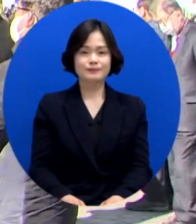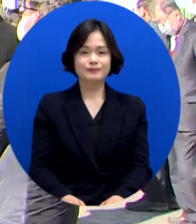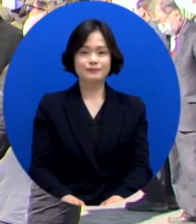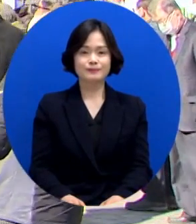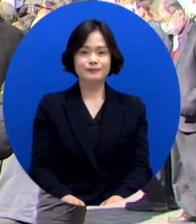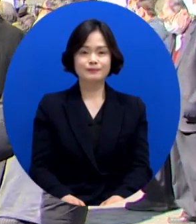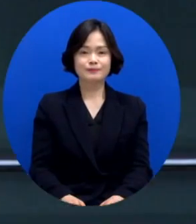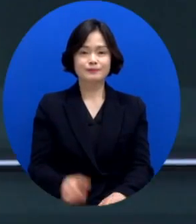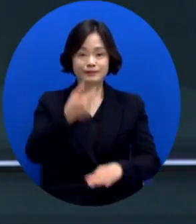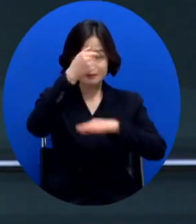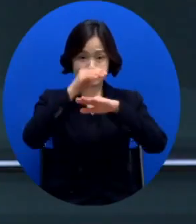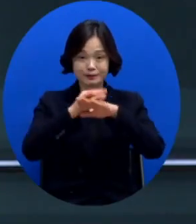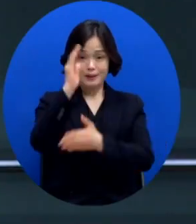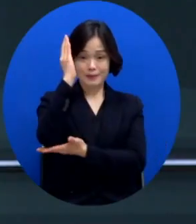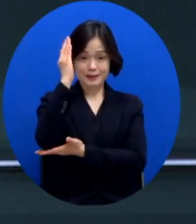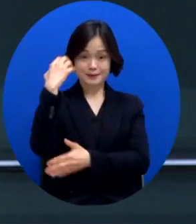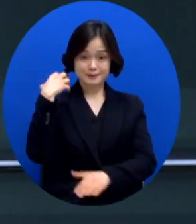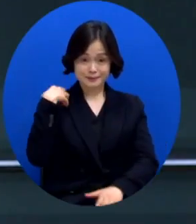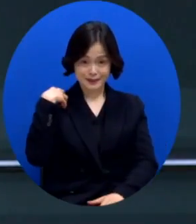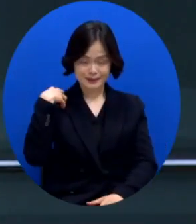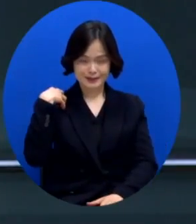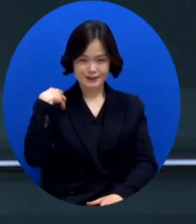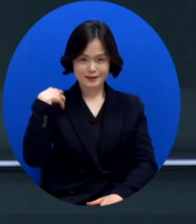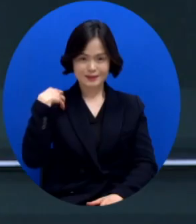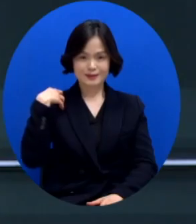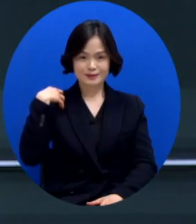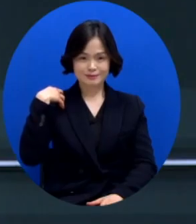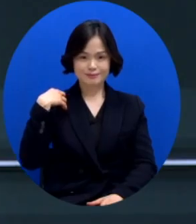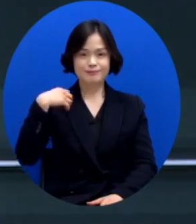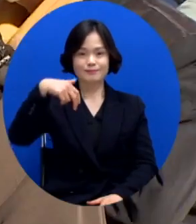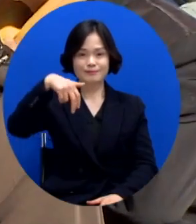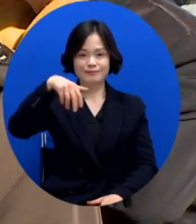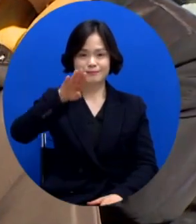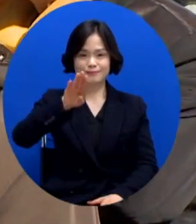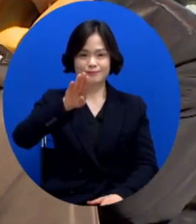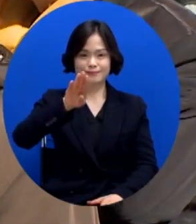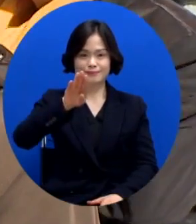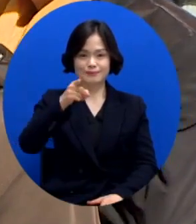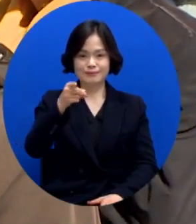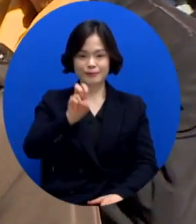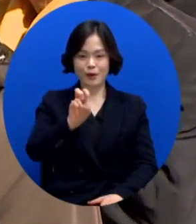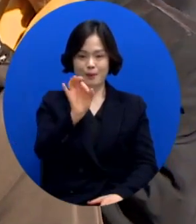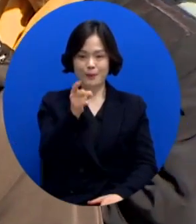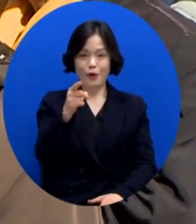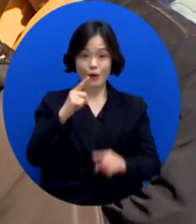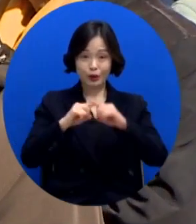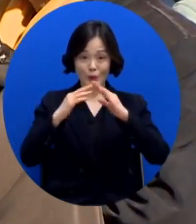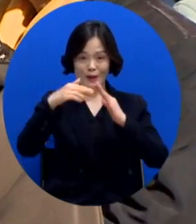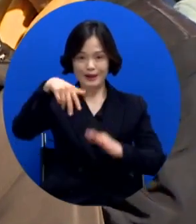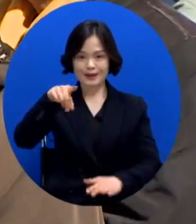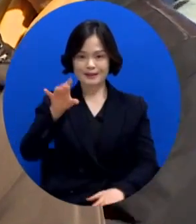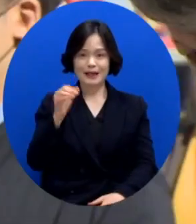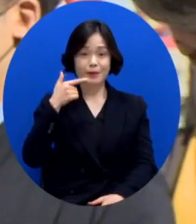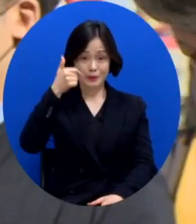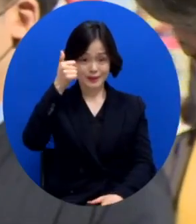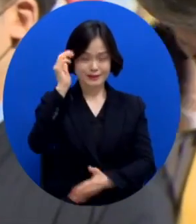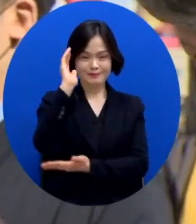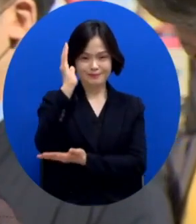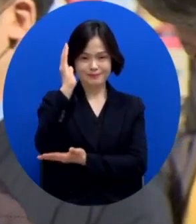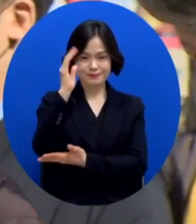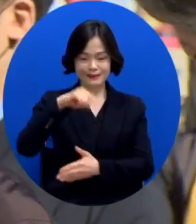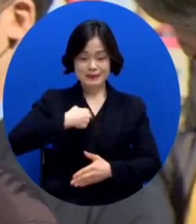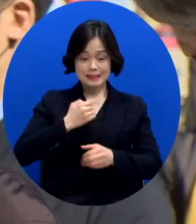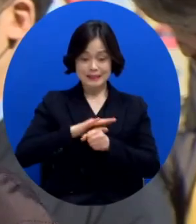예배에서 말씀을 전한 대구 경북 사랑의 쌀나누기 대회 대회장 범어교회 장영일 목사는 자기 사랑에서 이웃